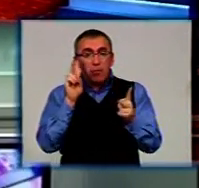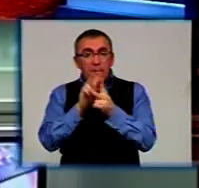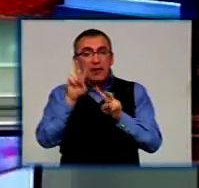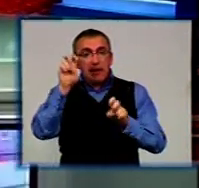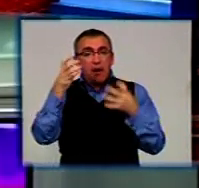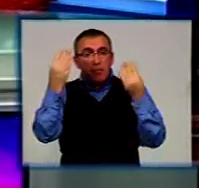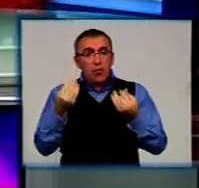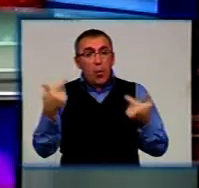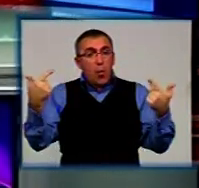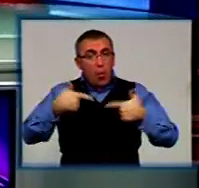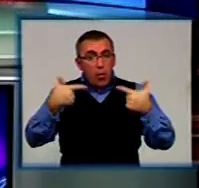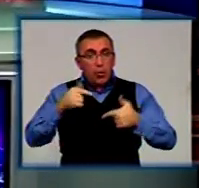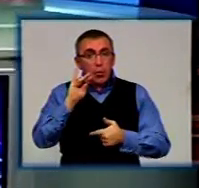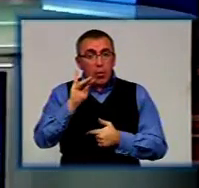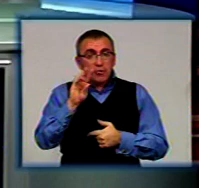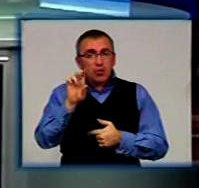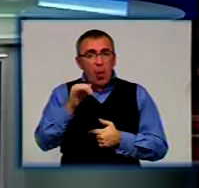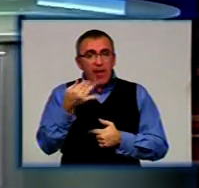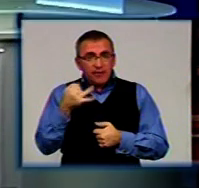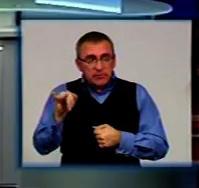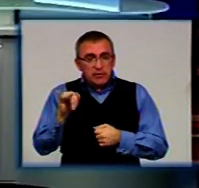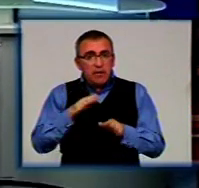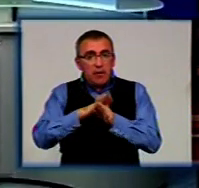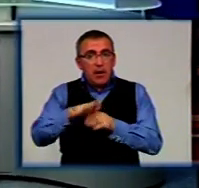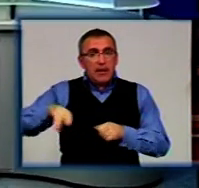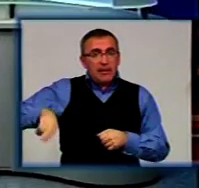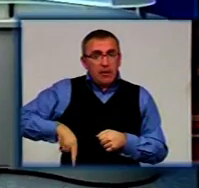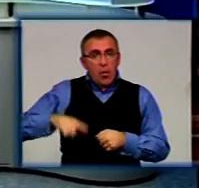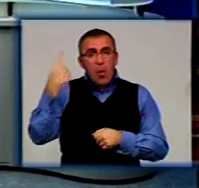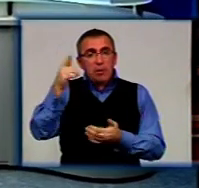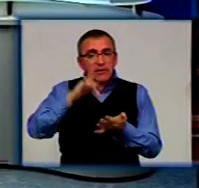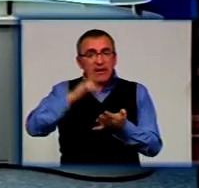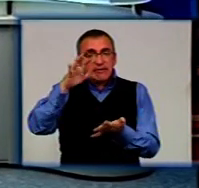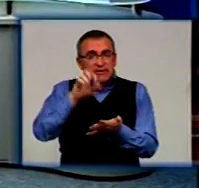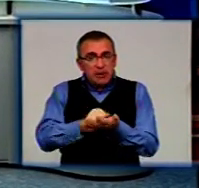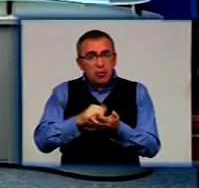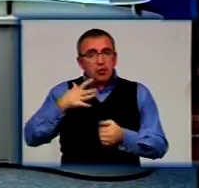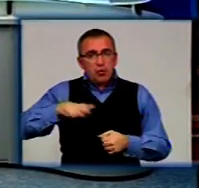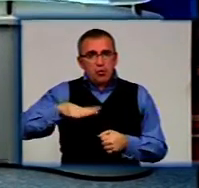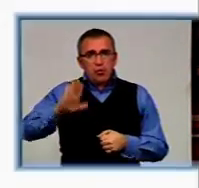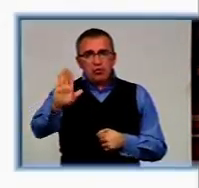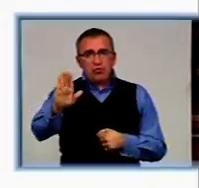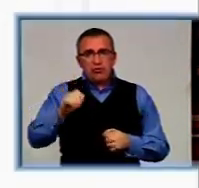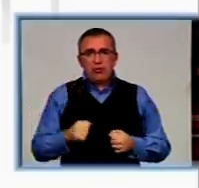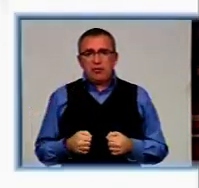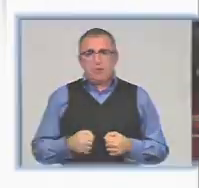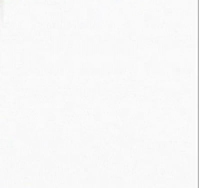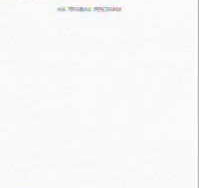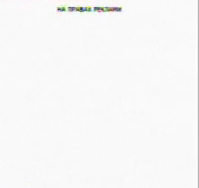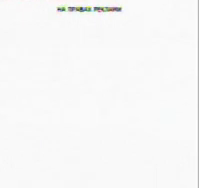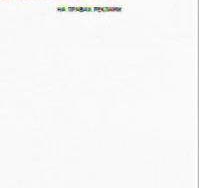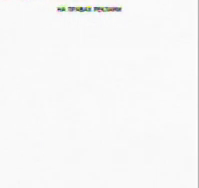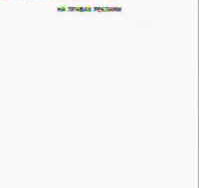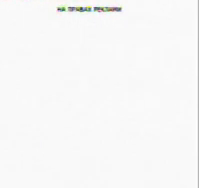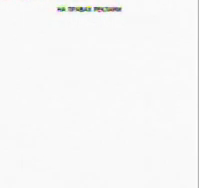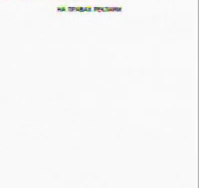темі дня. Сьогодні у нас у гостях Юрій Слоневський, виконуючий обов'язки директора обласного центру зайнятості. Дочекайтесь.